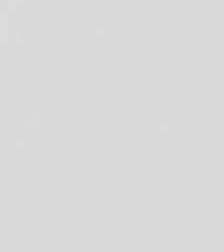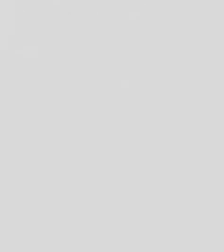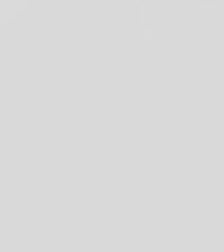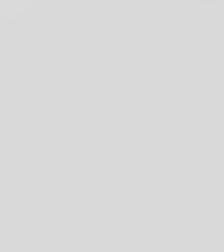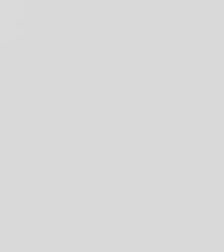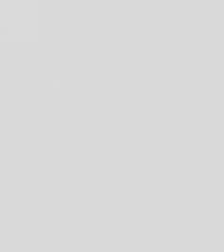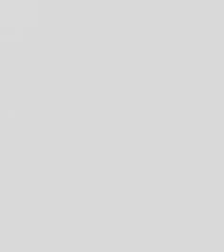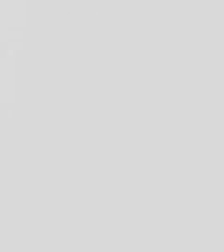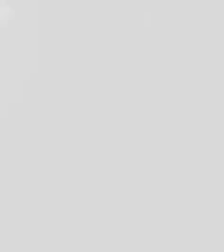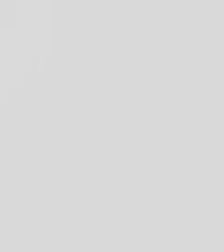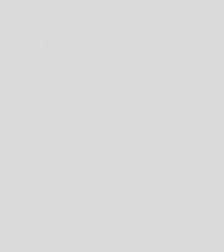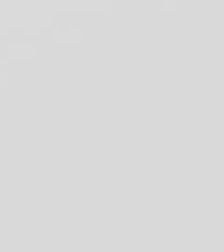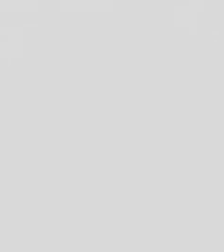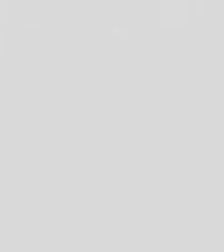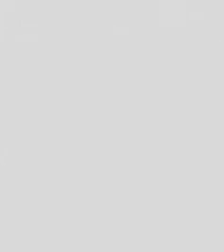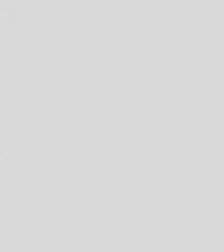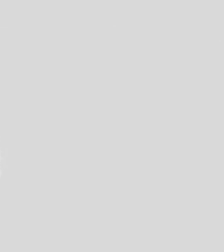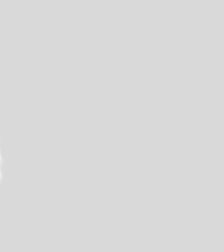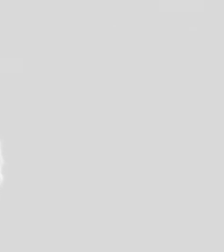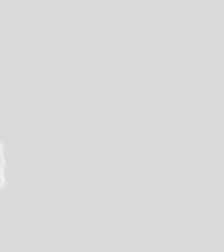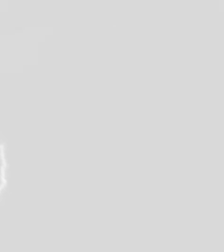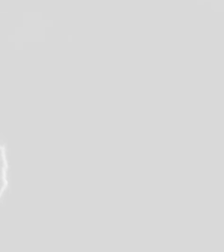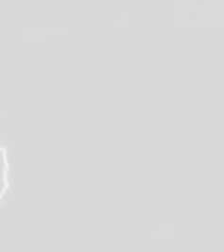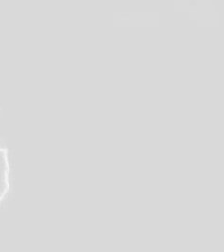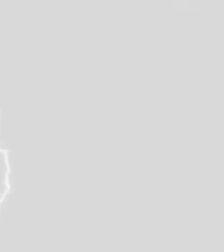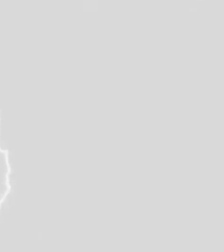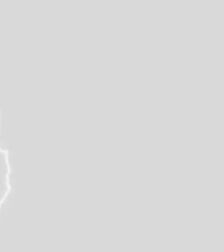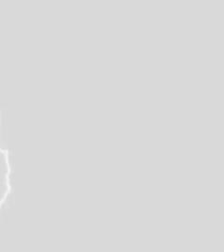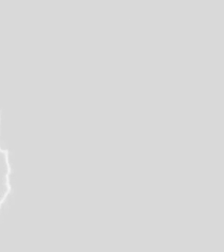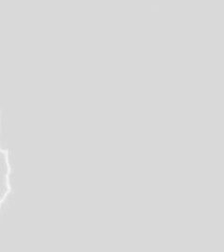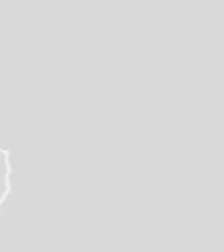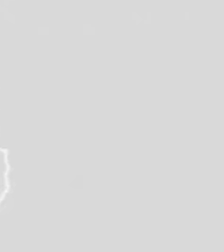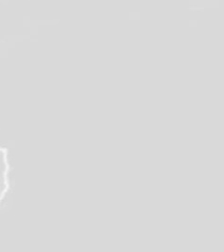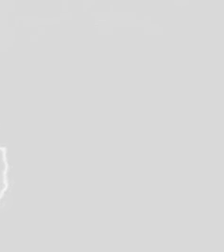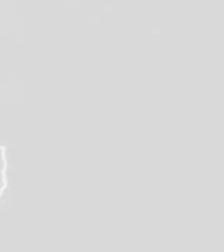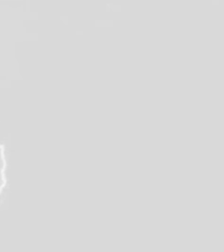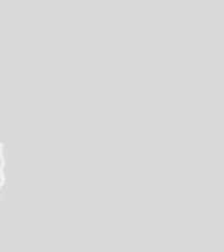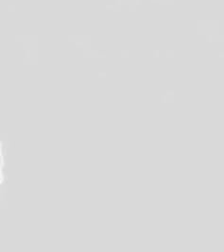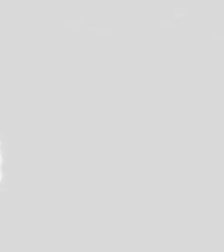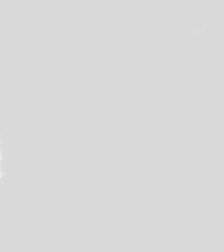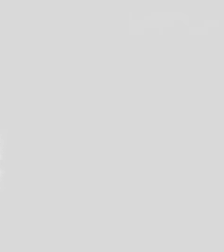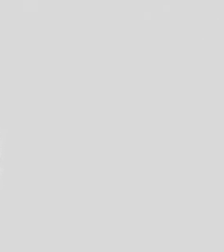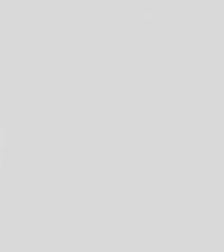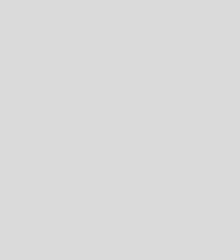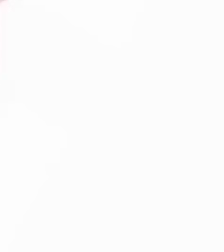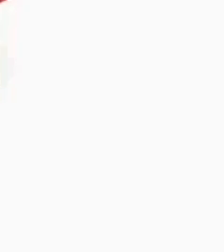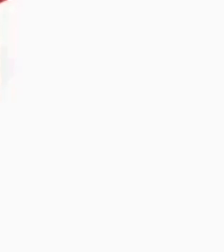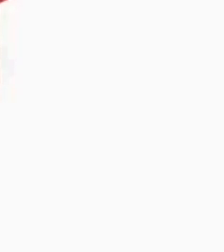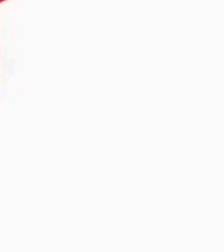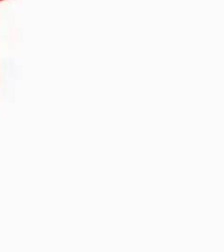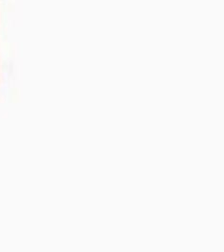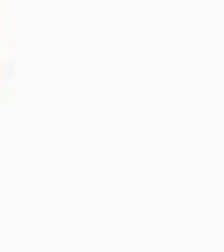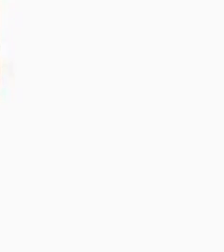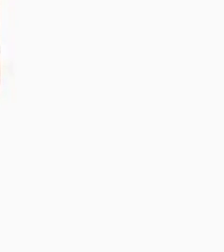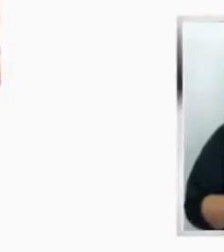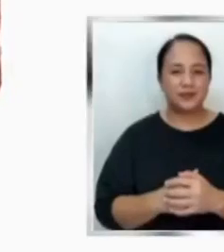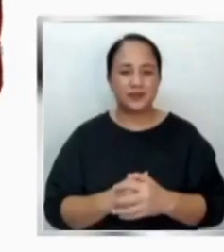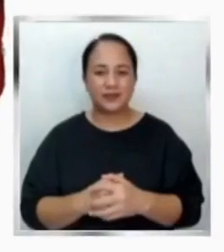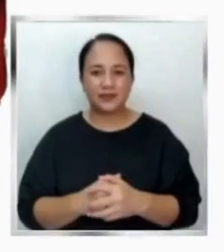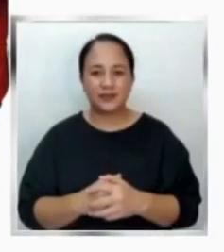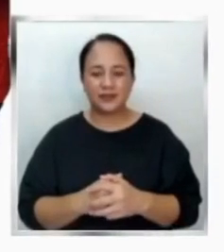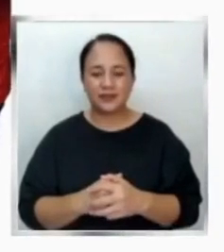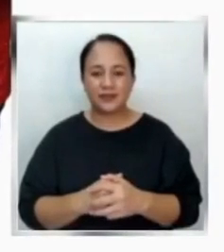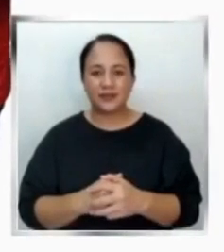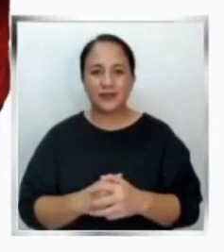Ulat panahon ni GMA resident meteorologist Nathaniel Mangtani Cruz. Oh, mga